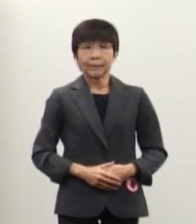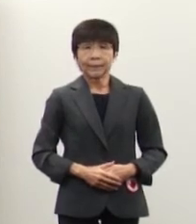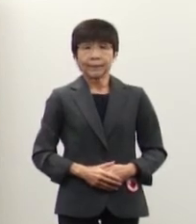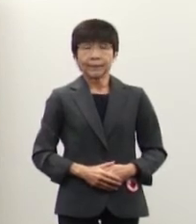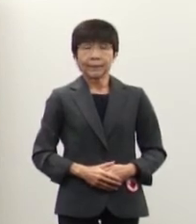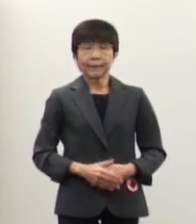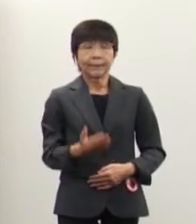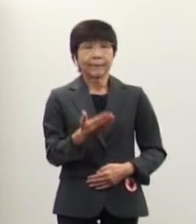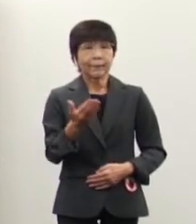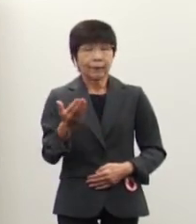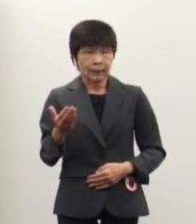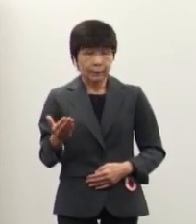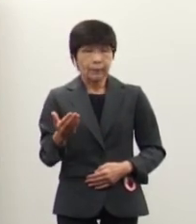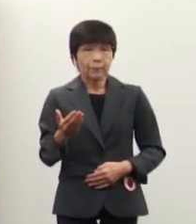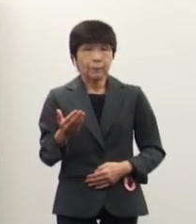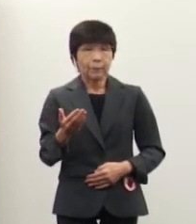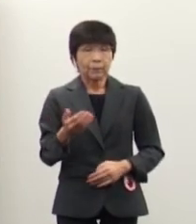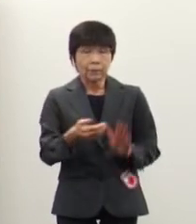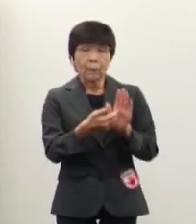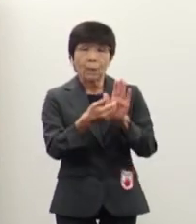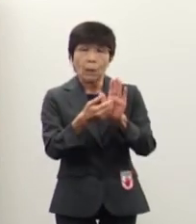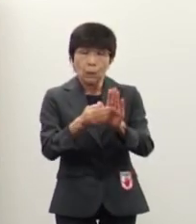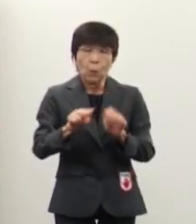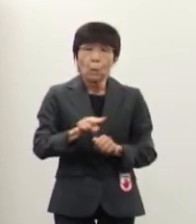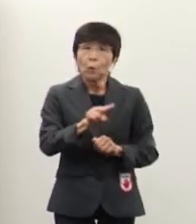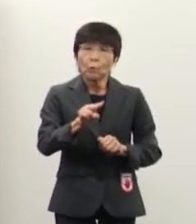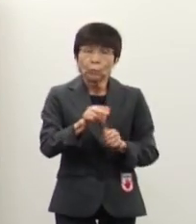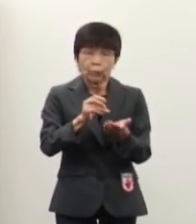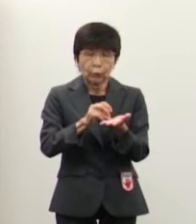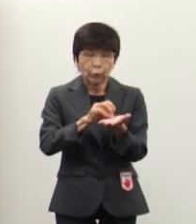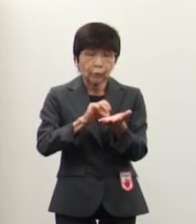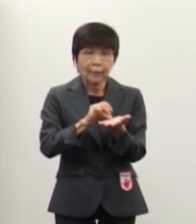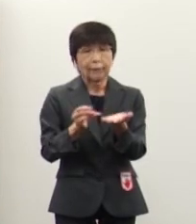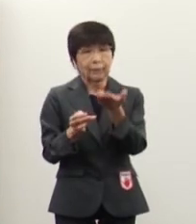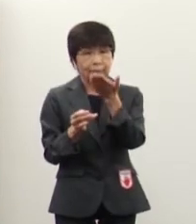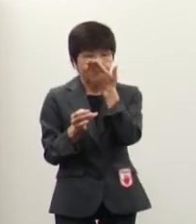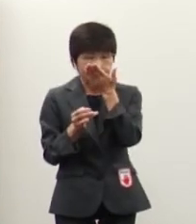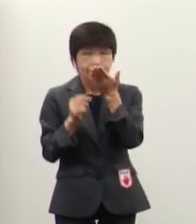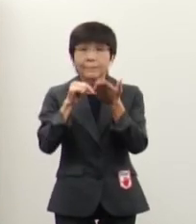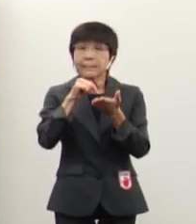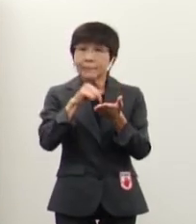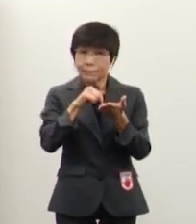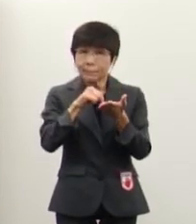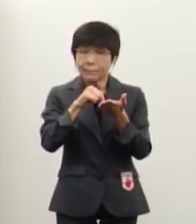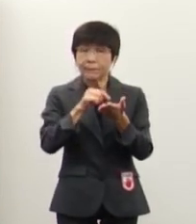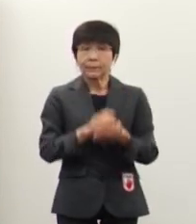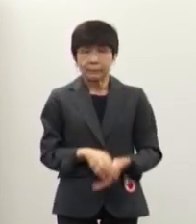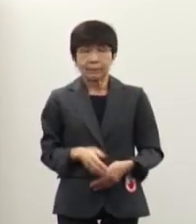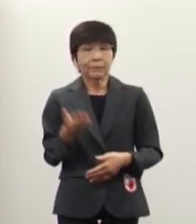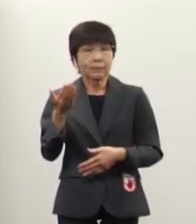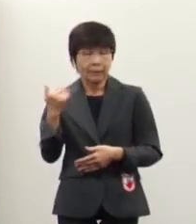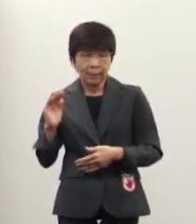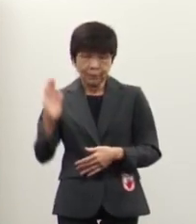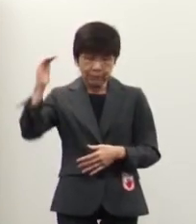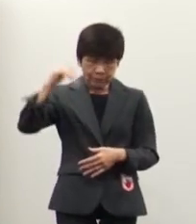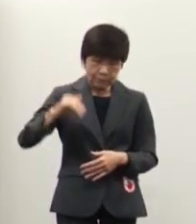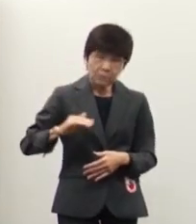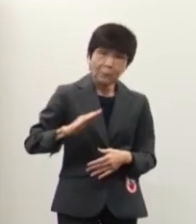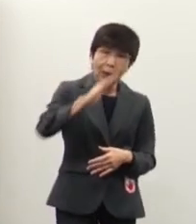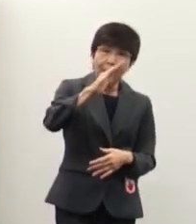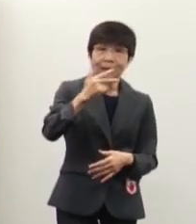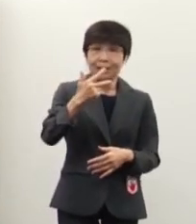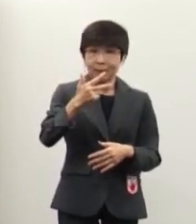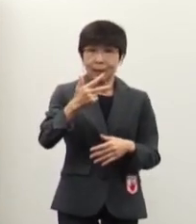次に抗ウイルス薬の有効活用について申し上げます。第7波を振り返ります